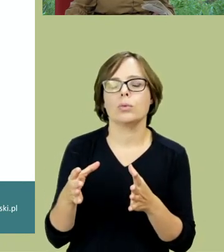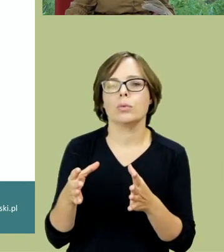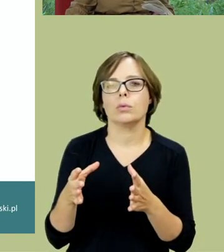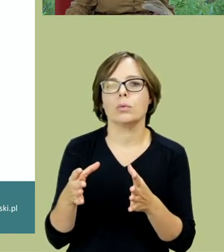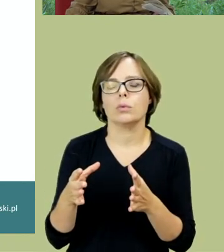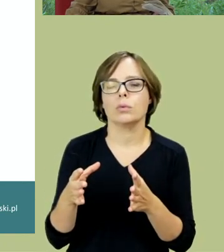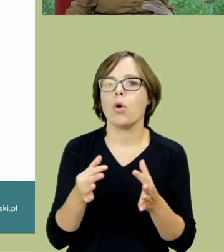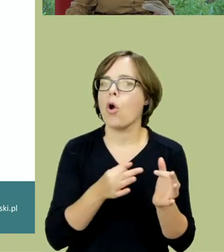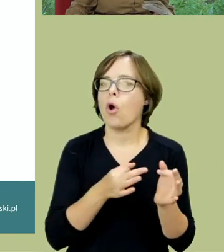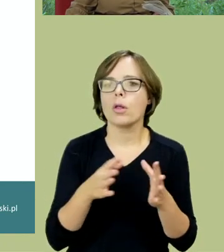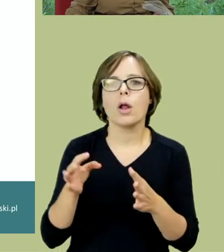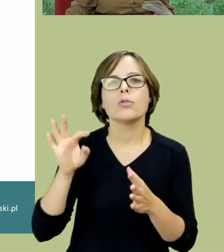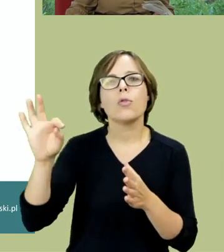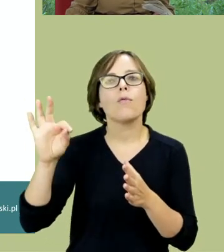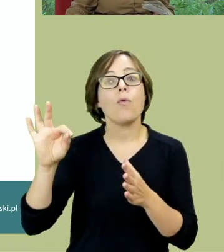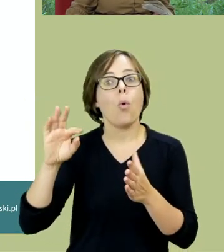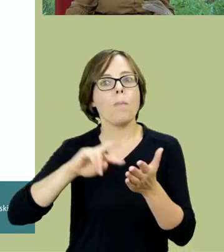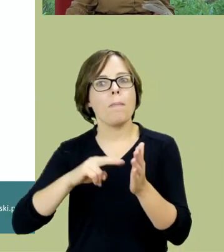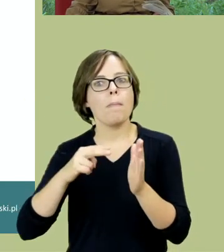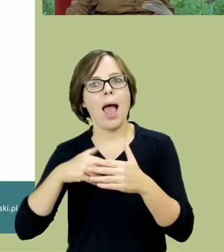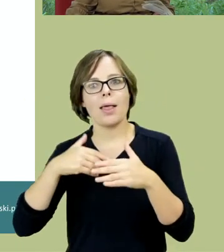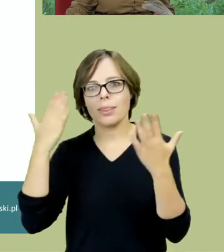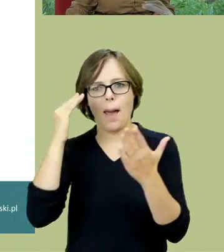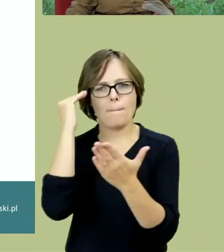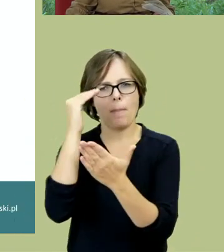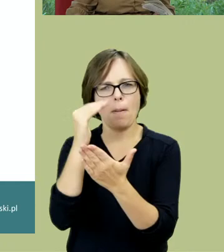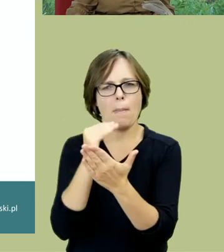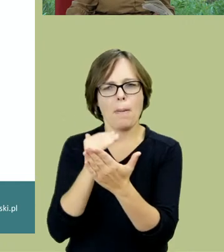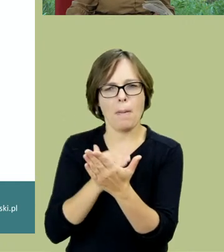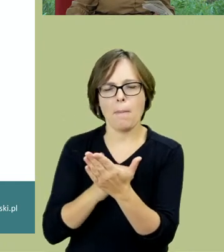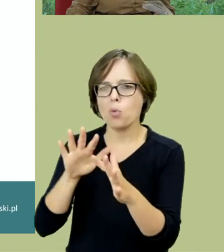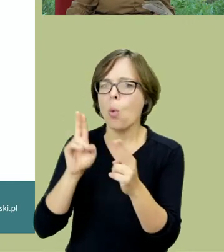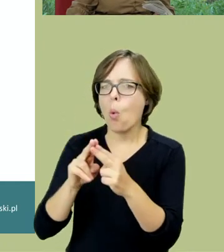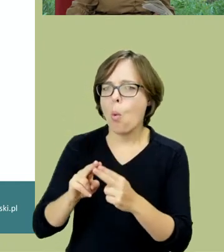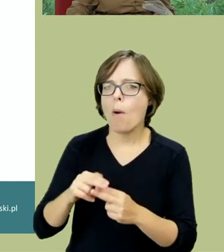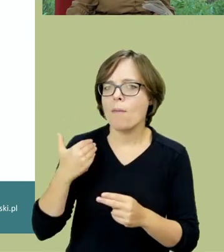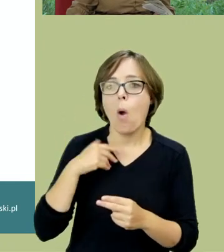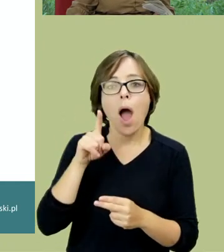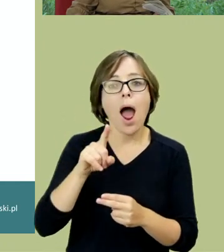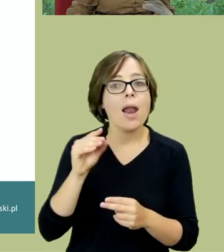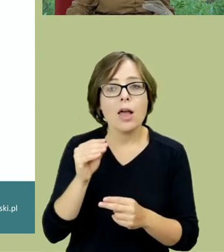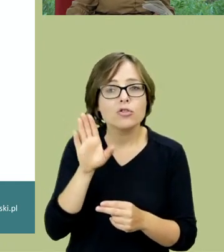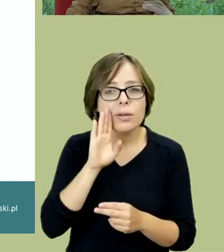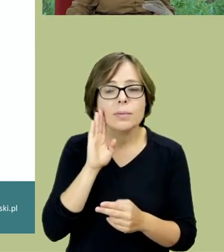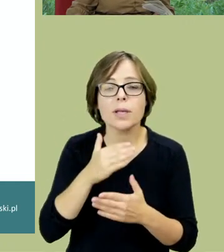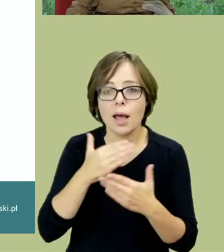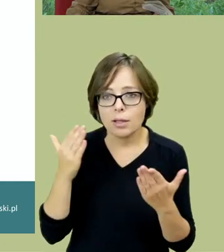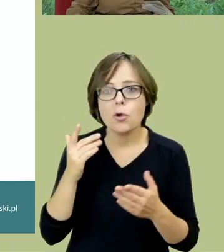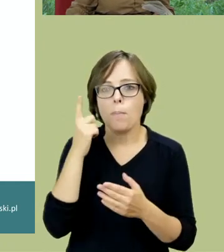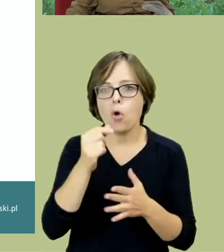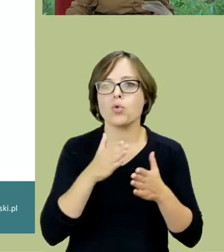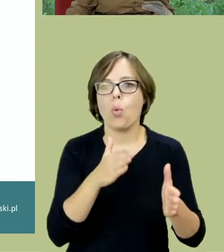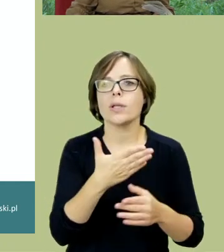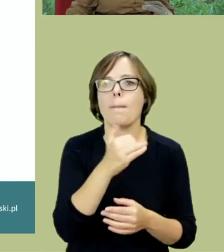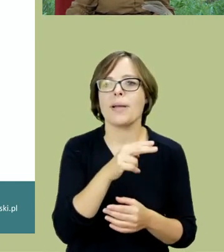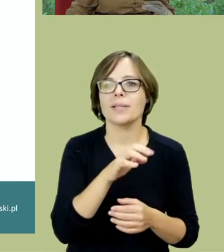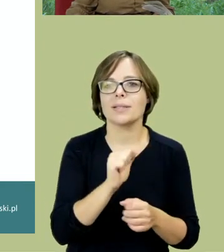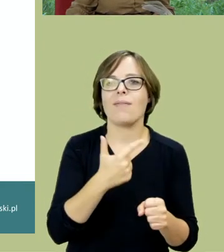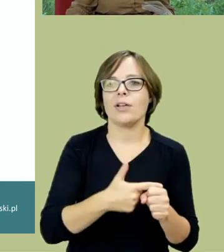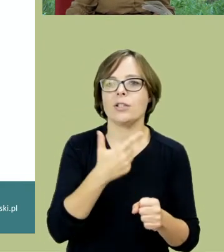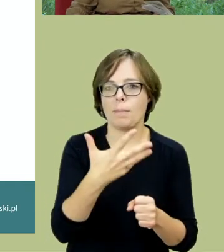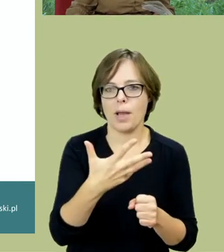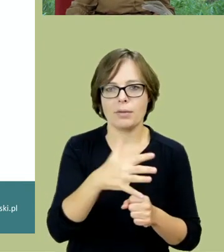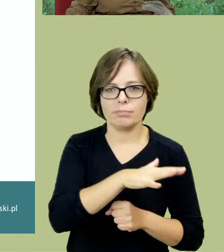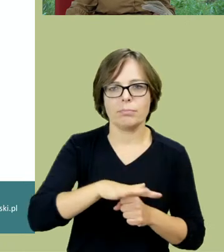jego plan dnia był niezwykle wypełniony, to jeszcze tego samego dnia udał się na ulicę Mińską 25 na Pragę,